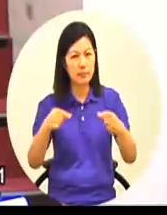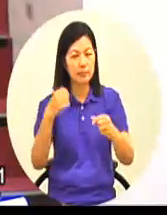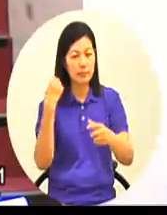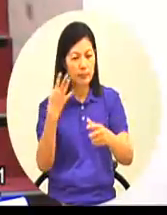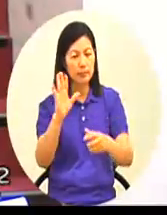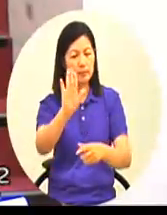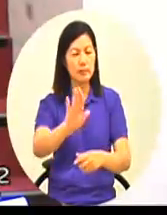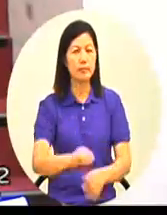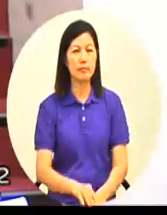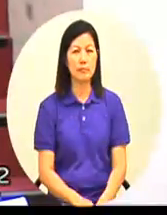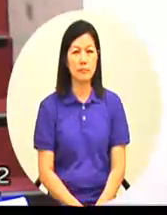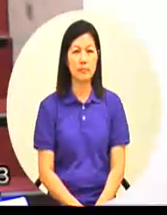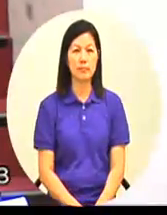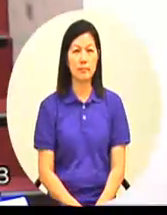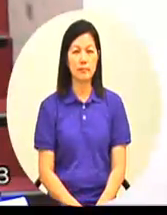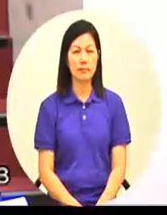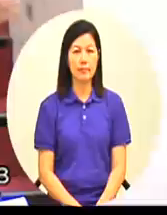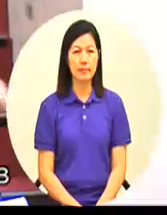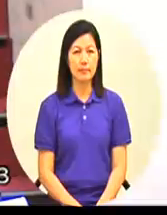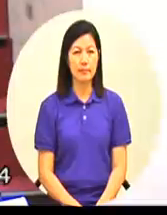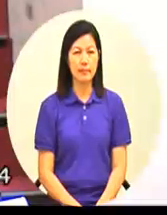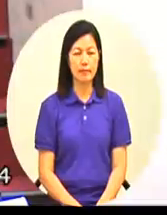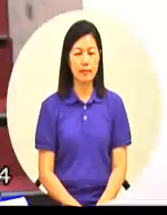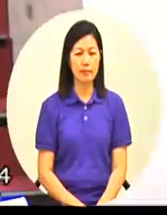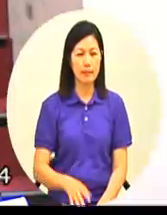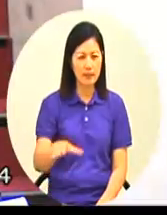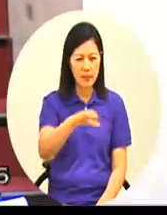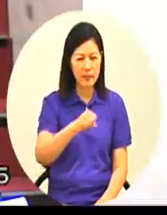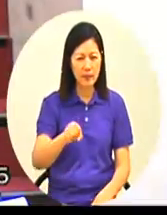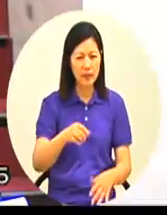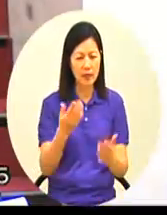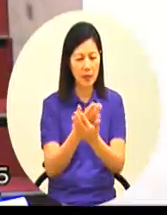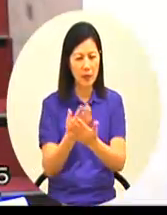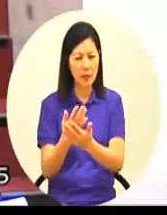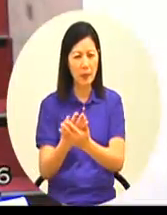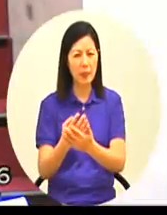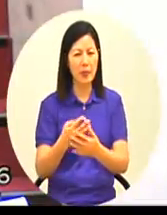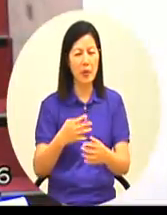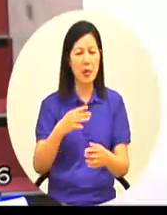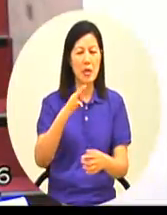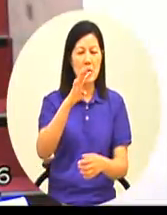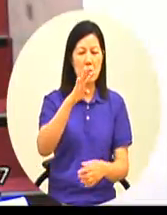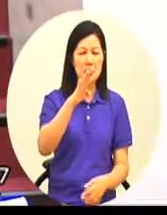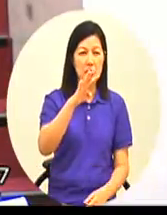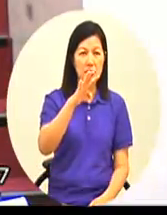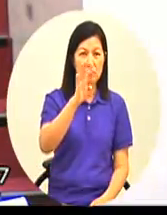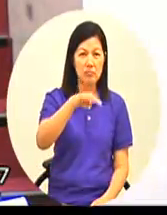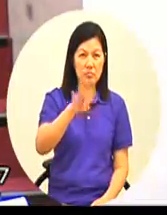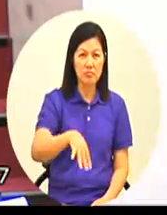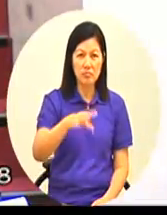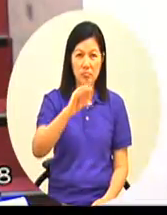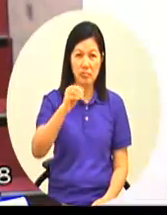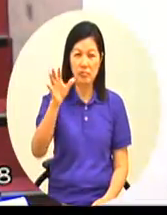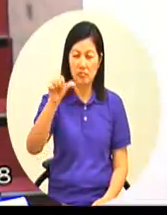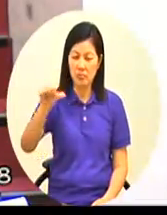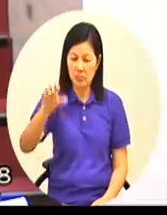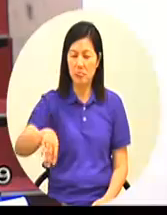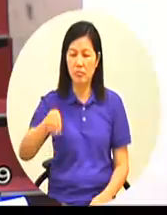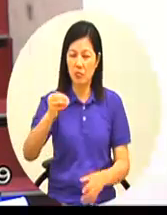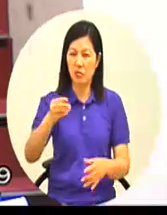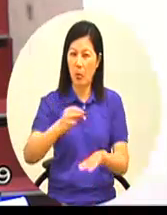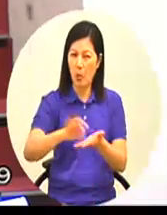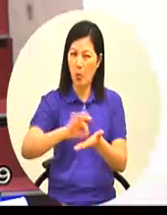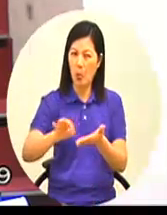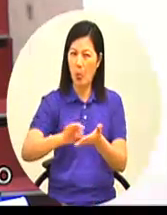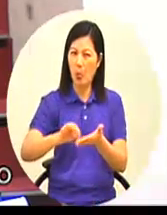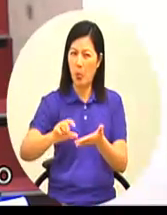换那个门牌的工作，因为整个全部换完哦，要4,000万呐。所以其实在金额上其实是相当大，所以